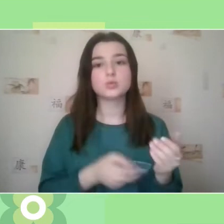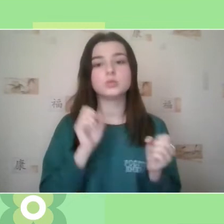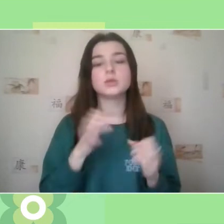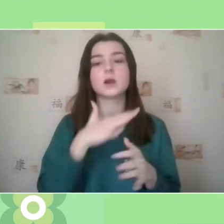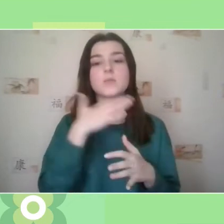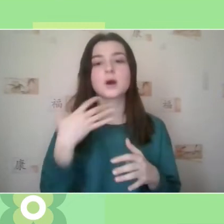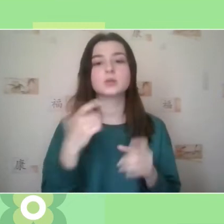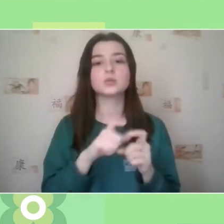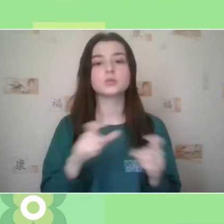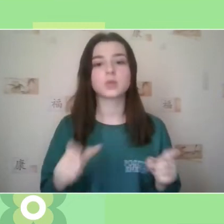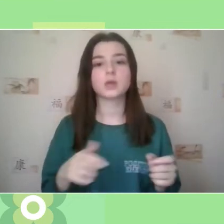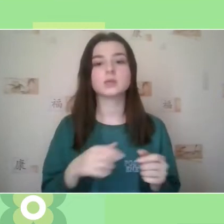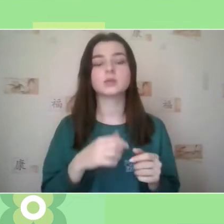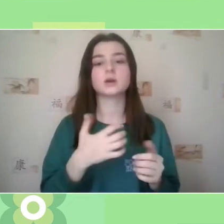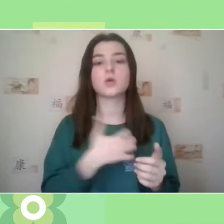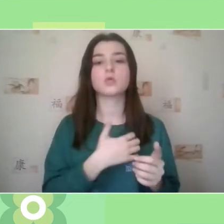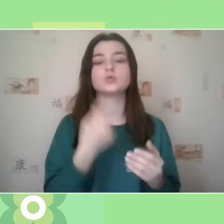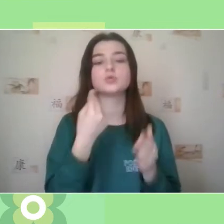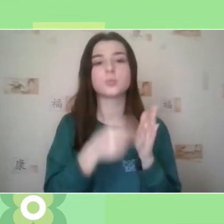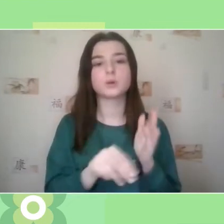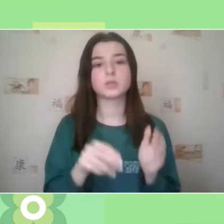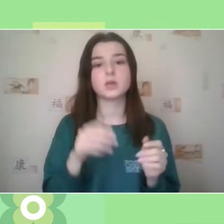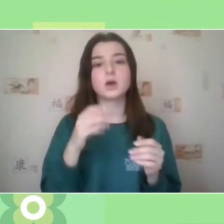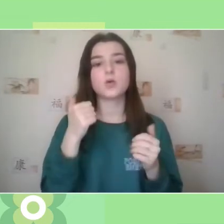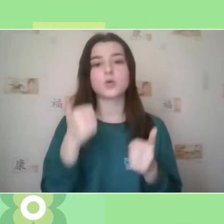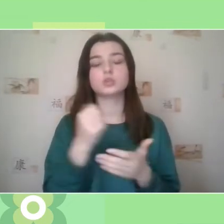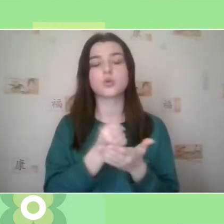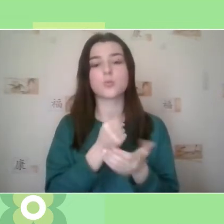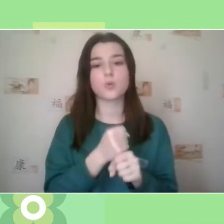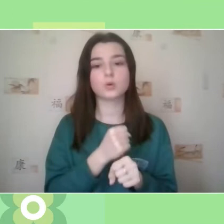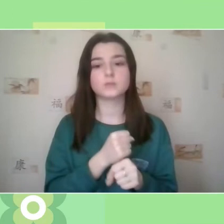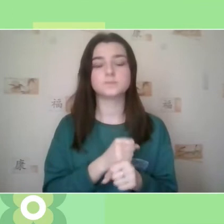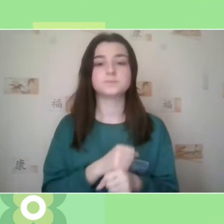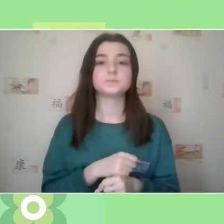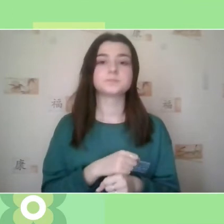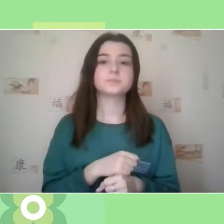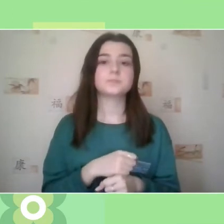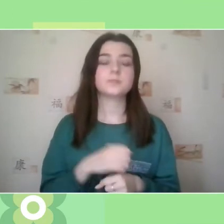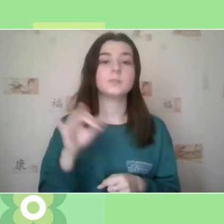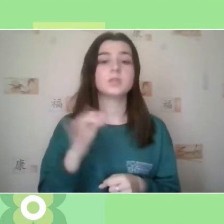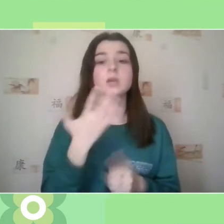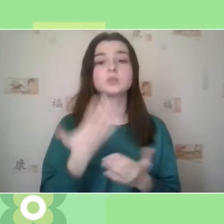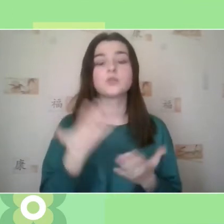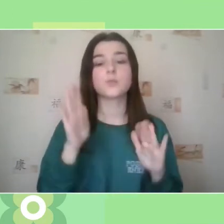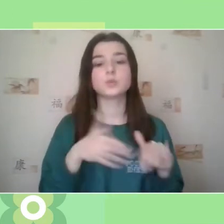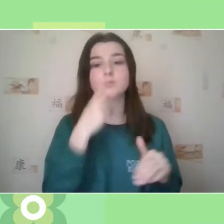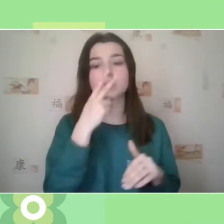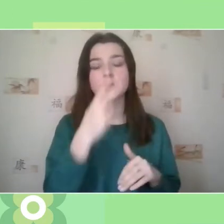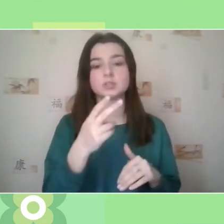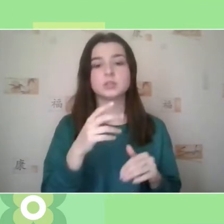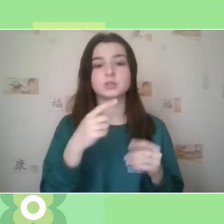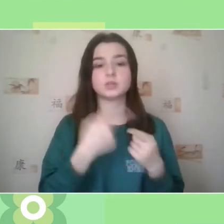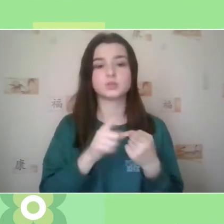купити хороші роботи для того, щоб допомогти гарній справі. А якщо ви потім подивитесь цю презентацію, ви зможете на цьому слайді